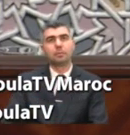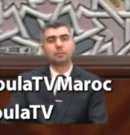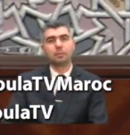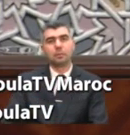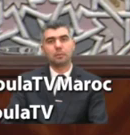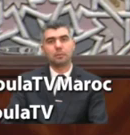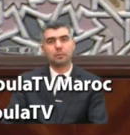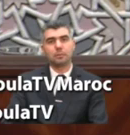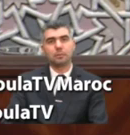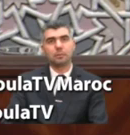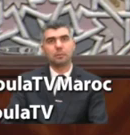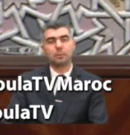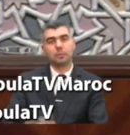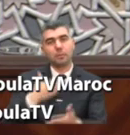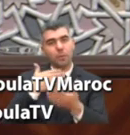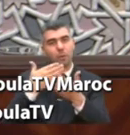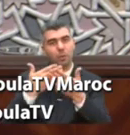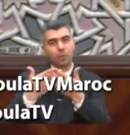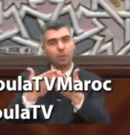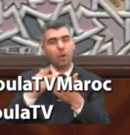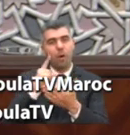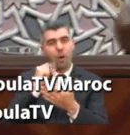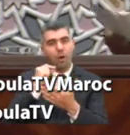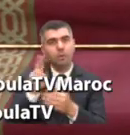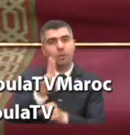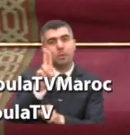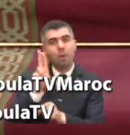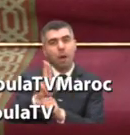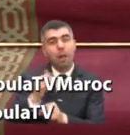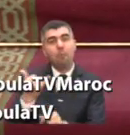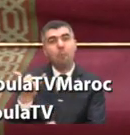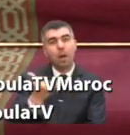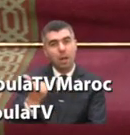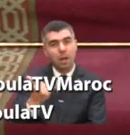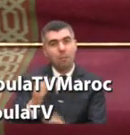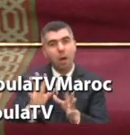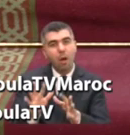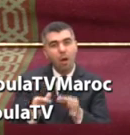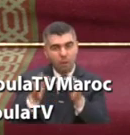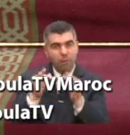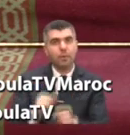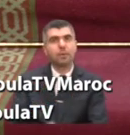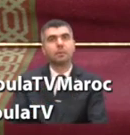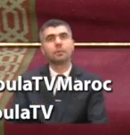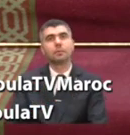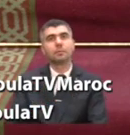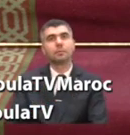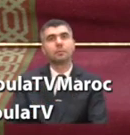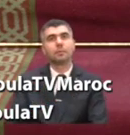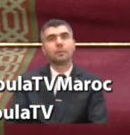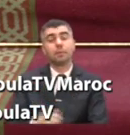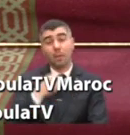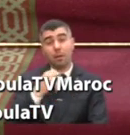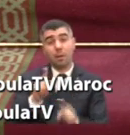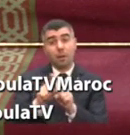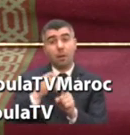التعقيب. نائب المحترم، على مرة أخرى على السؤال الهام وعلى الملاحظات. طبعا فيما يخص إقليم